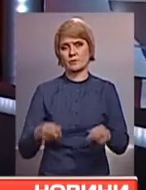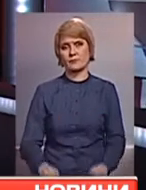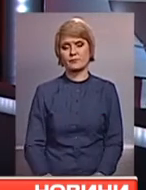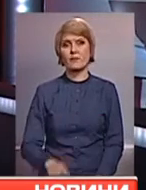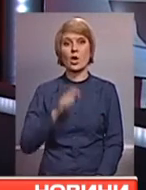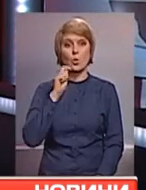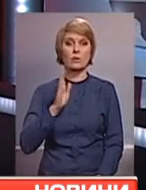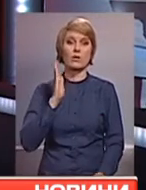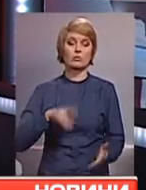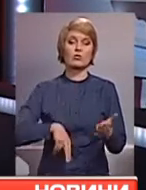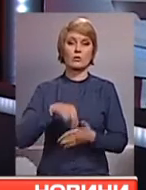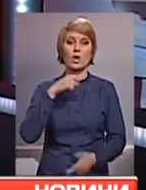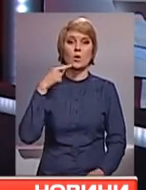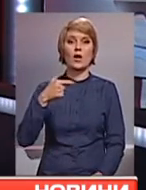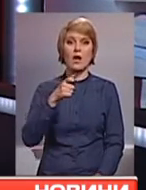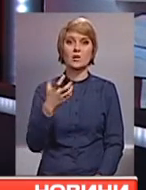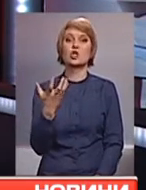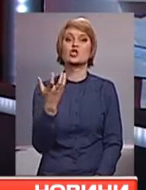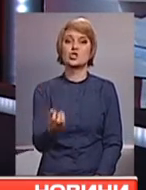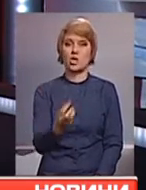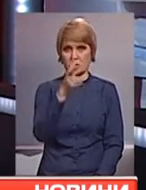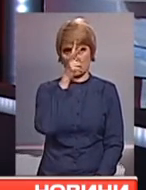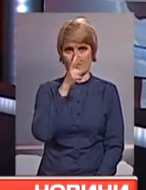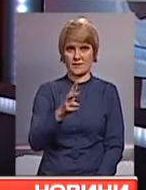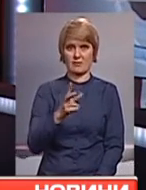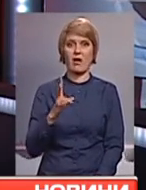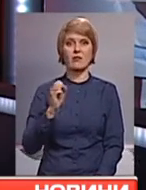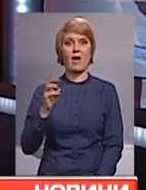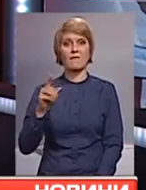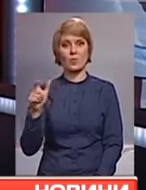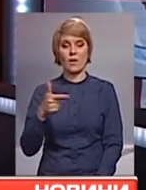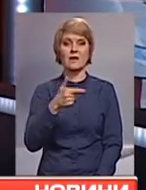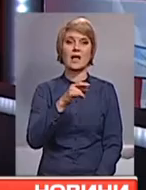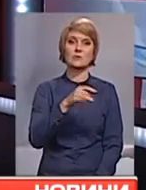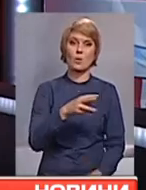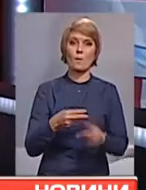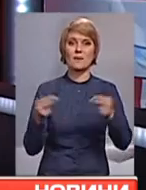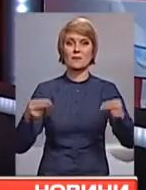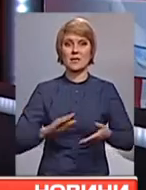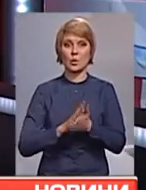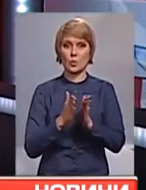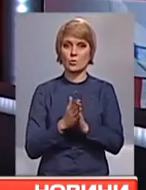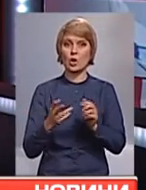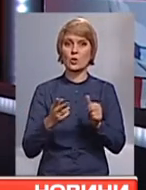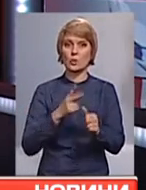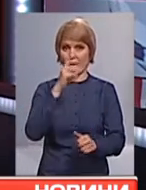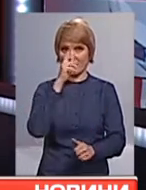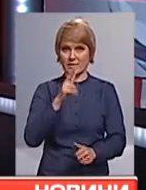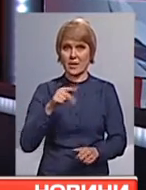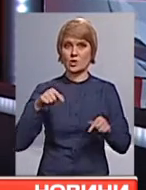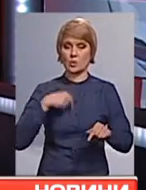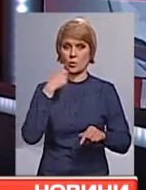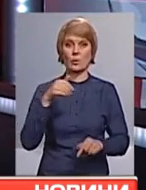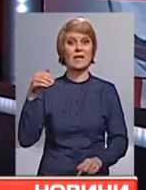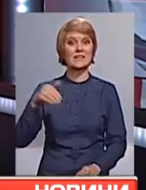Україна купуватиме російський газ ще принаймні 3 місяці. «Нафтогаз» і «Газпром» підписали угоду на другий квартал цього року. Згідно з нею, за